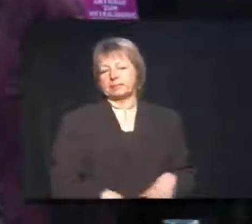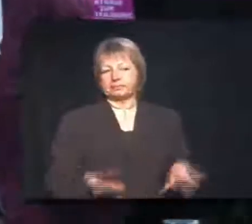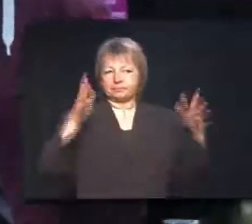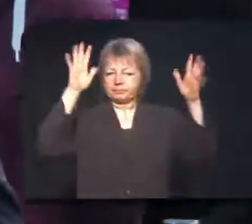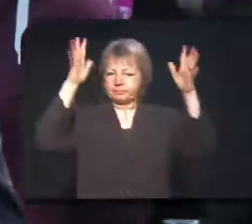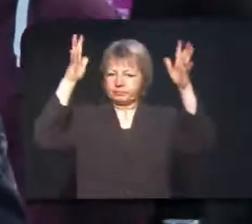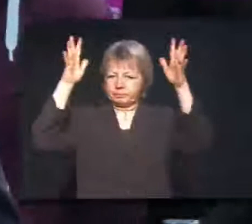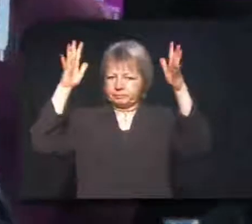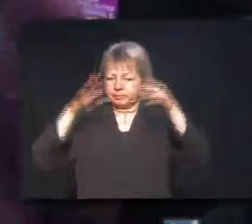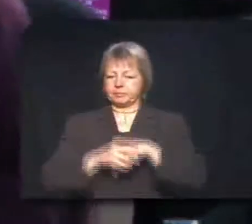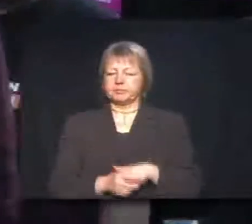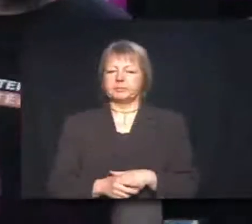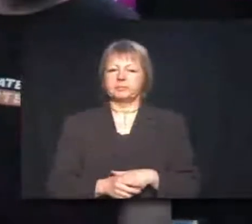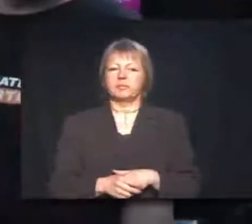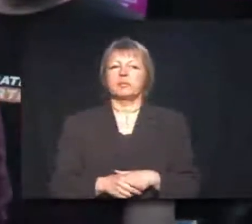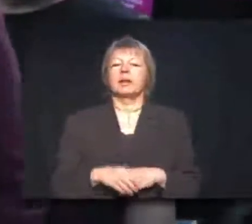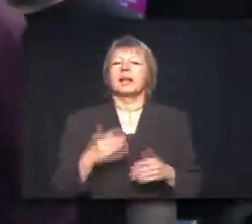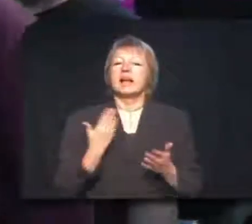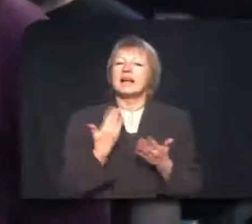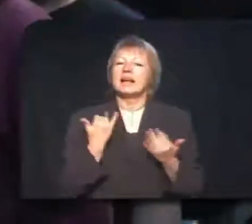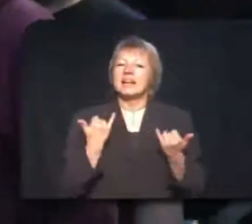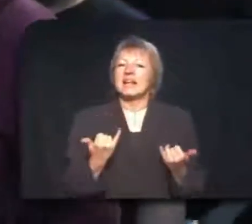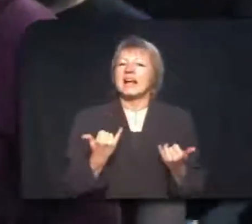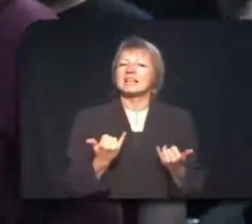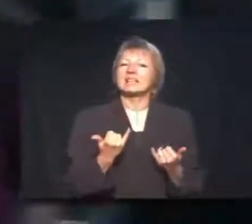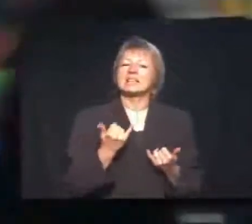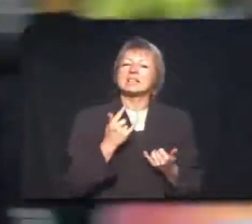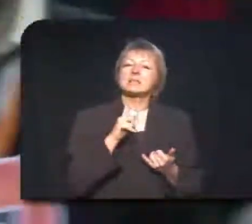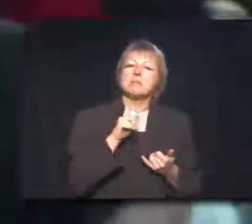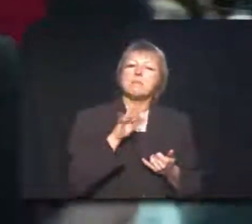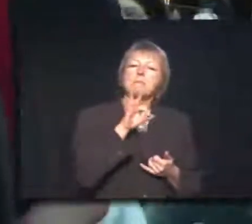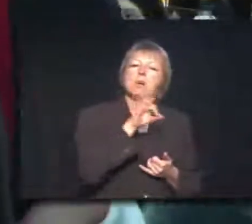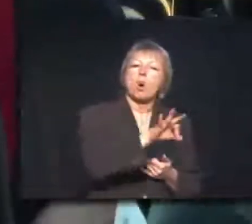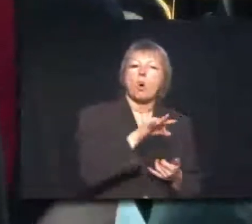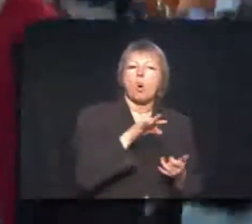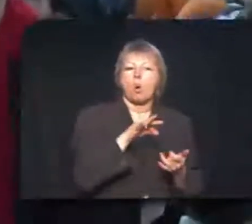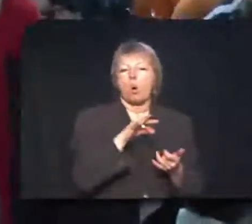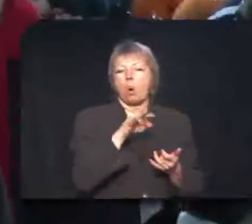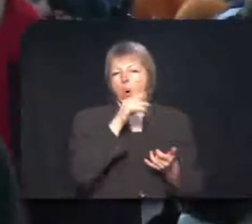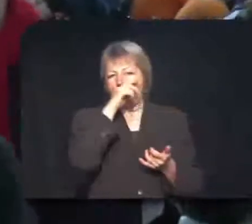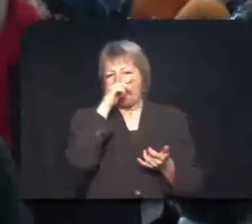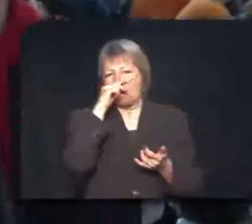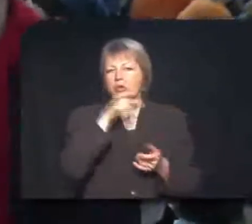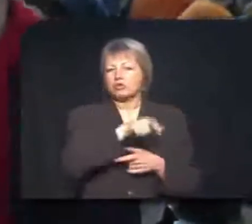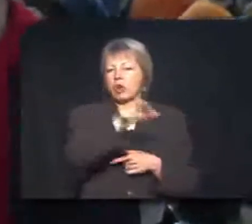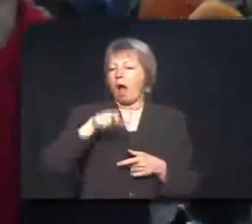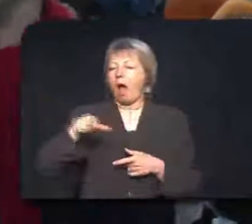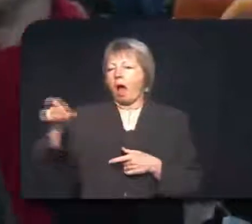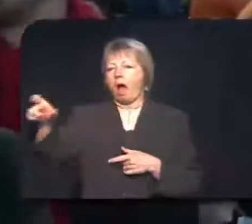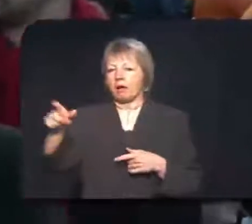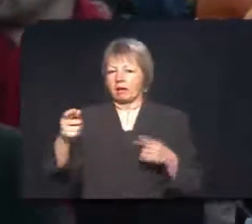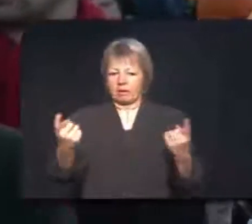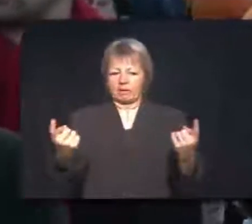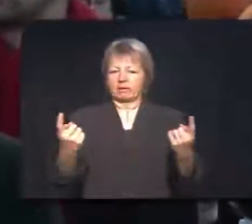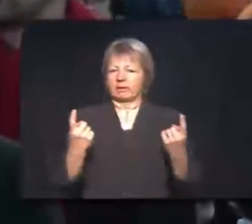so jeweils noch ein Redebeitrag pro Schlange in dieser debattenrunde kontra bitte ja